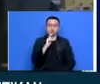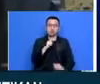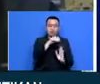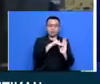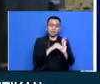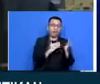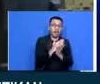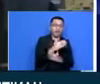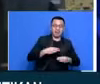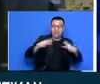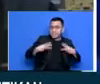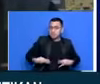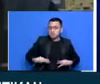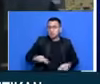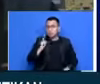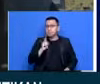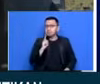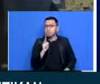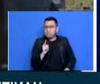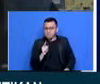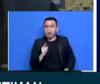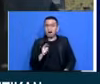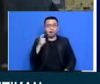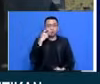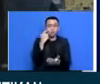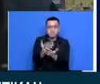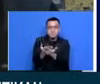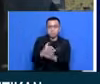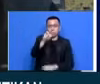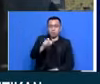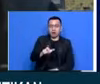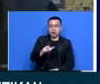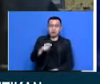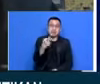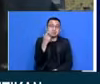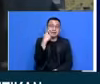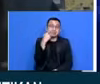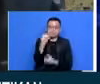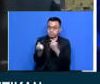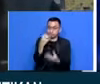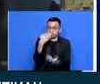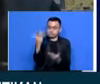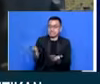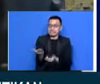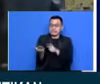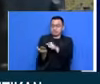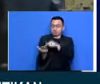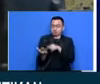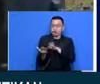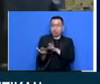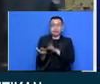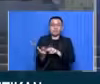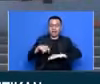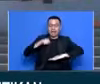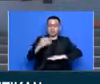bukti saksi seperti itu ini kira-kira apa yang membuat e majelis hakim ini bisa memvonis tanpa melihat hal tersebut